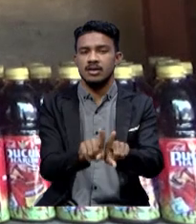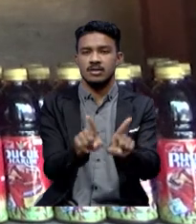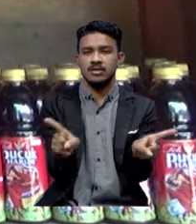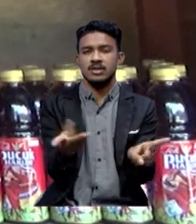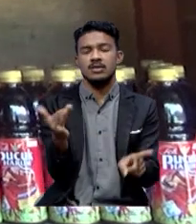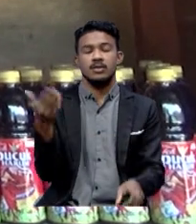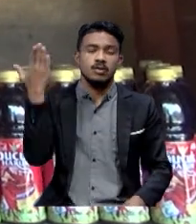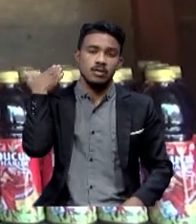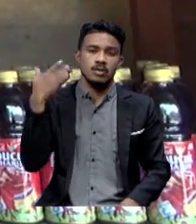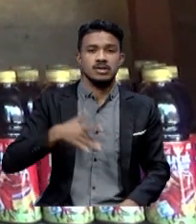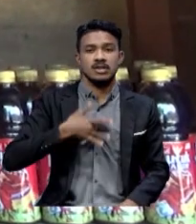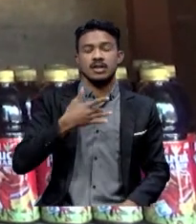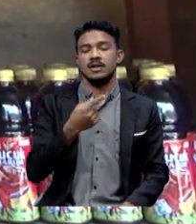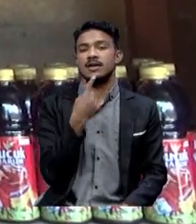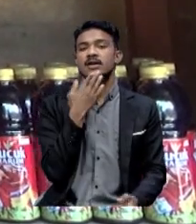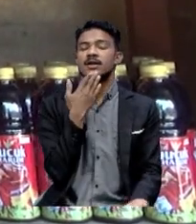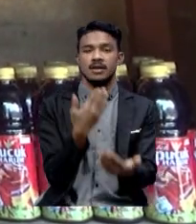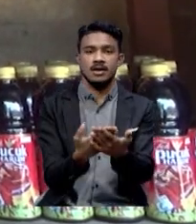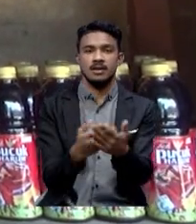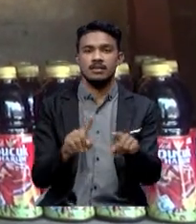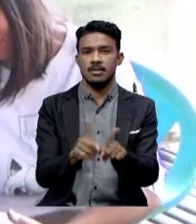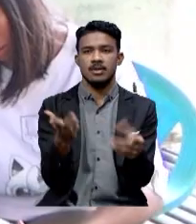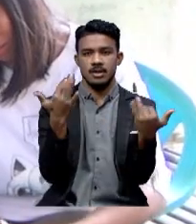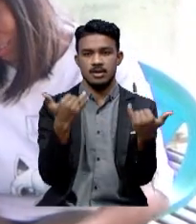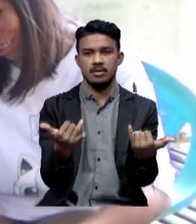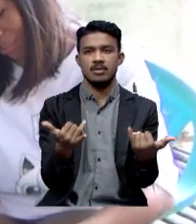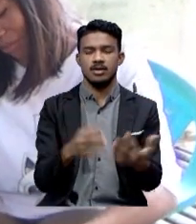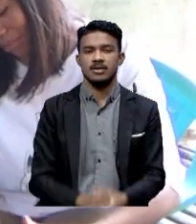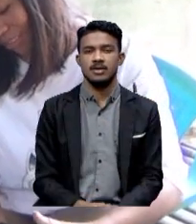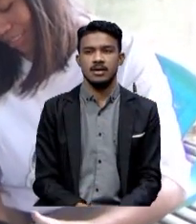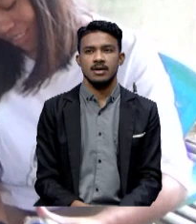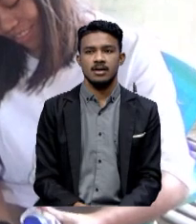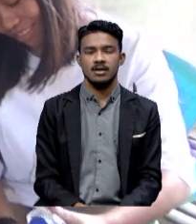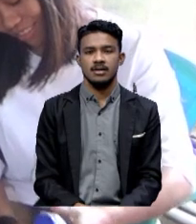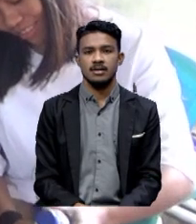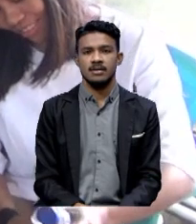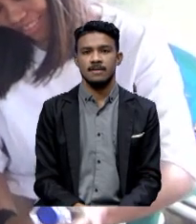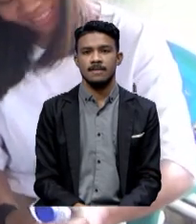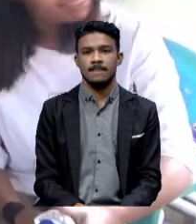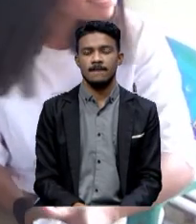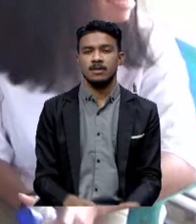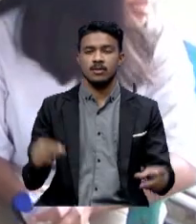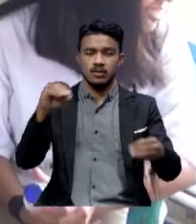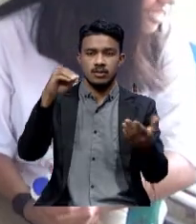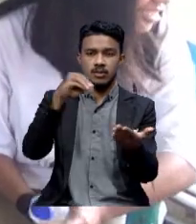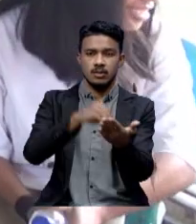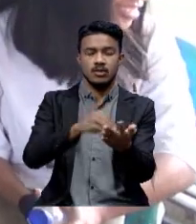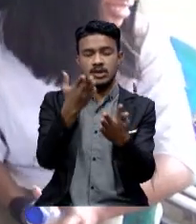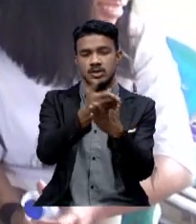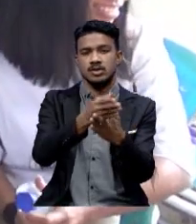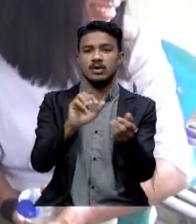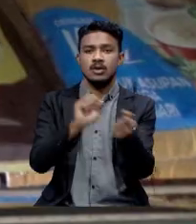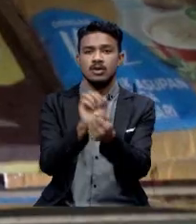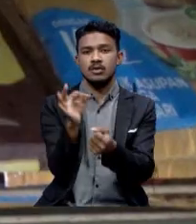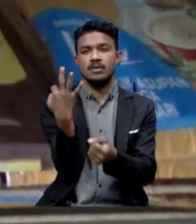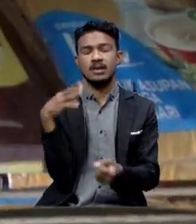sinti ansa, dia, agora nansa, antepe tamatnya covid to bis covid mata